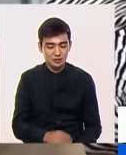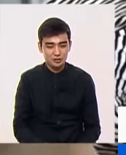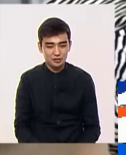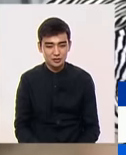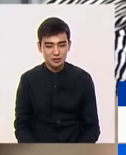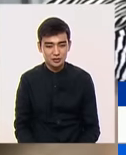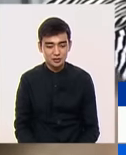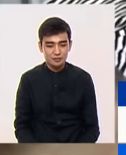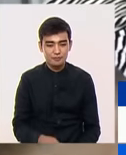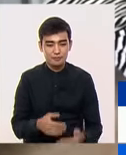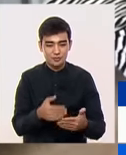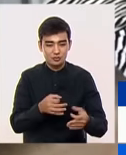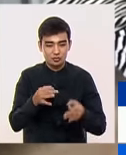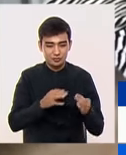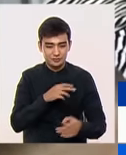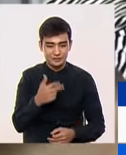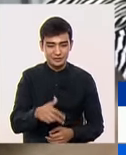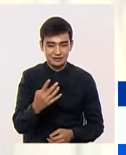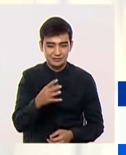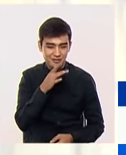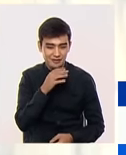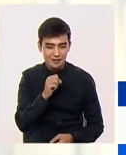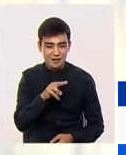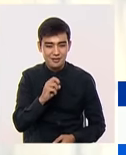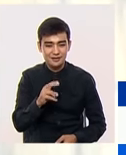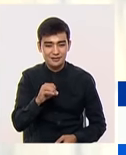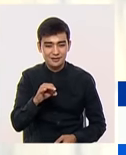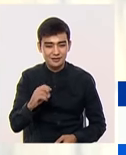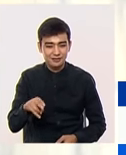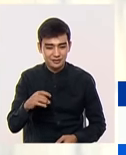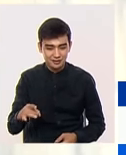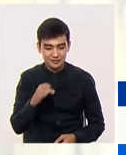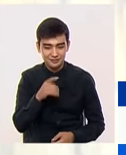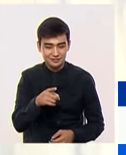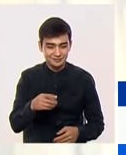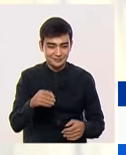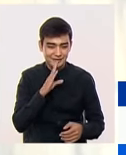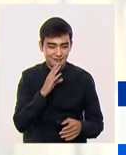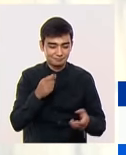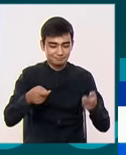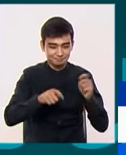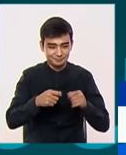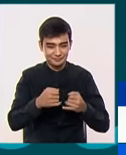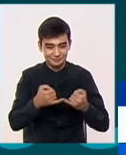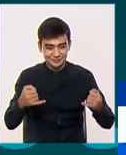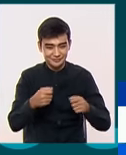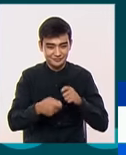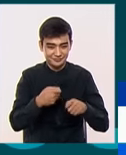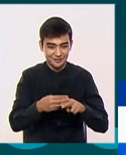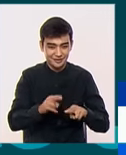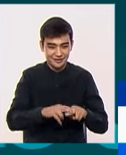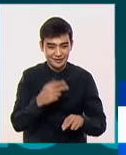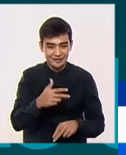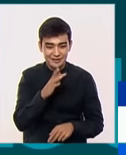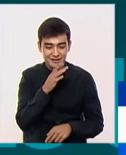перед судом предстал 34 летний александр музыка с именно он одевал снаряжения на 33-летнюю евгению